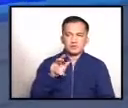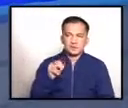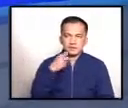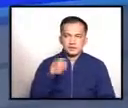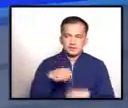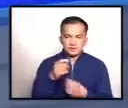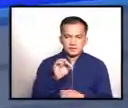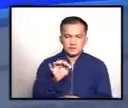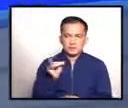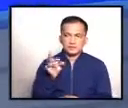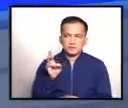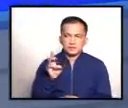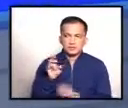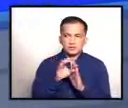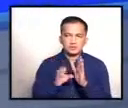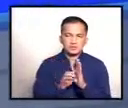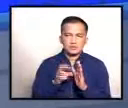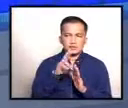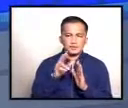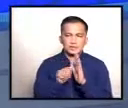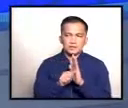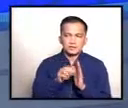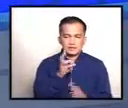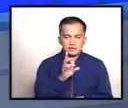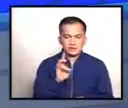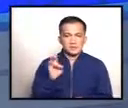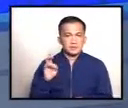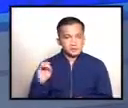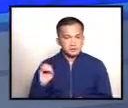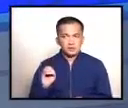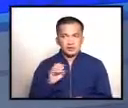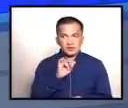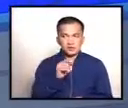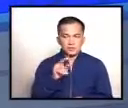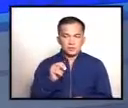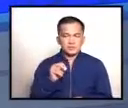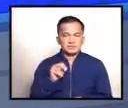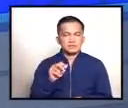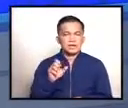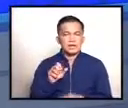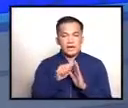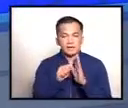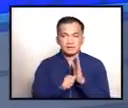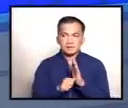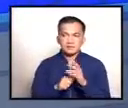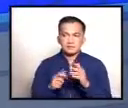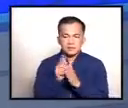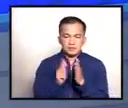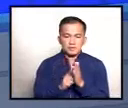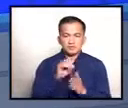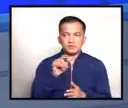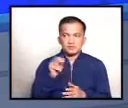ng 1987 Constitution at ng RA 6770 o yung Ombudsman's Act. Sa batas po, ang trabaho ng